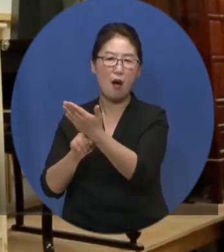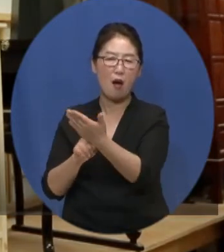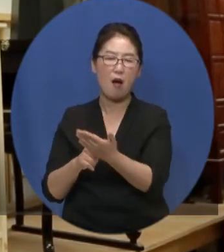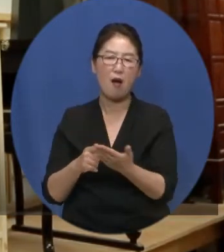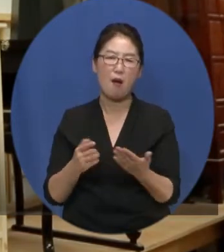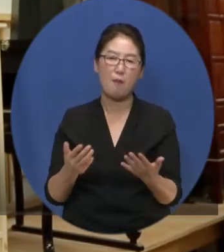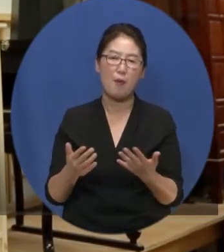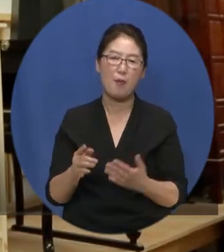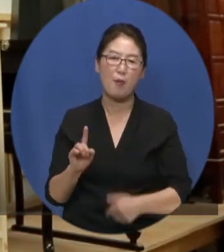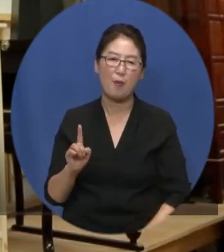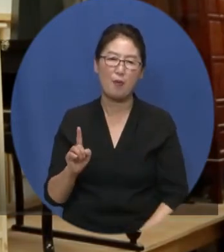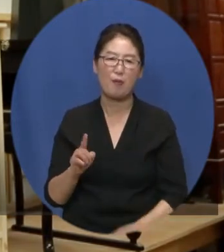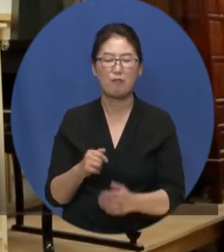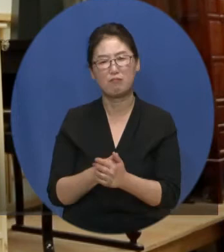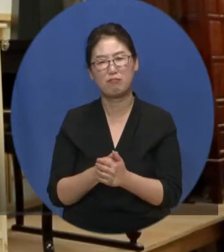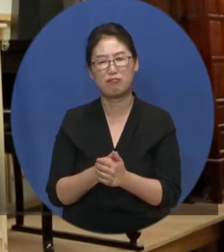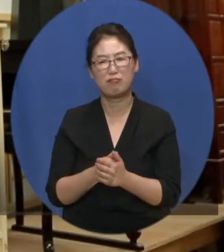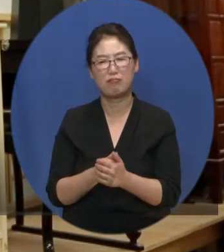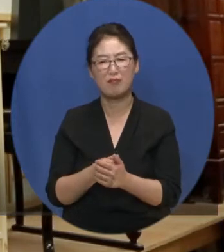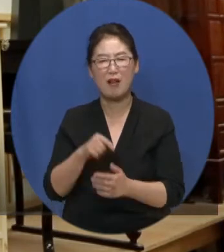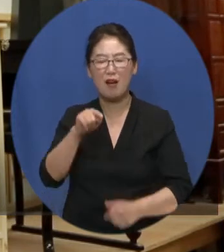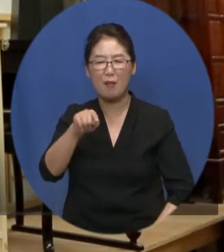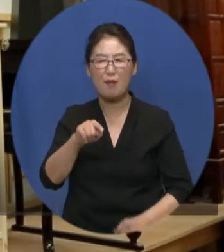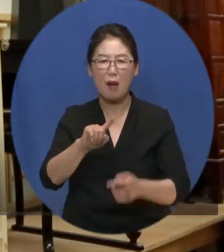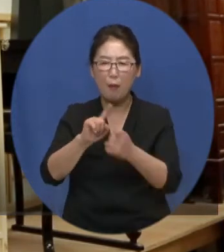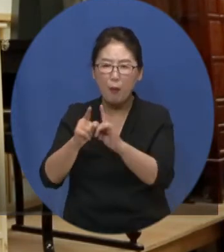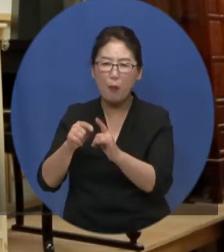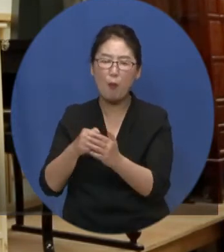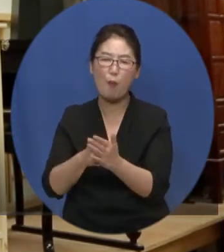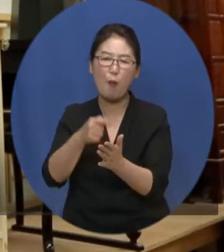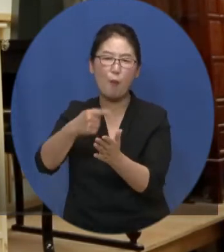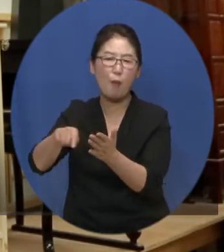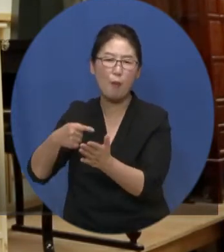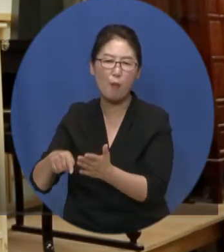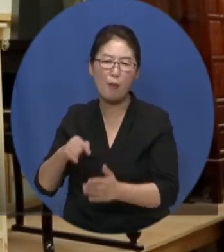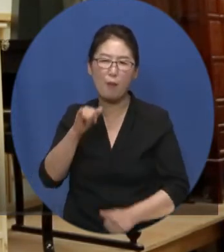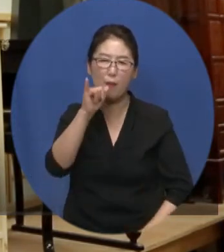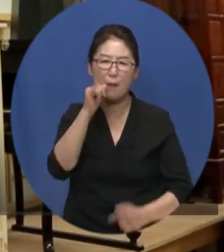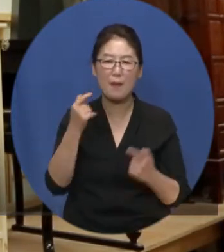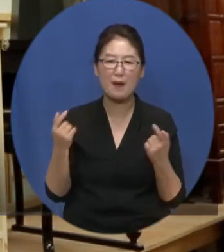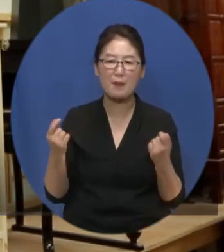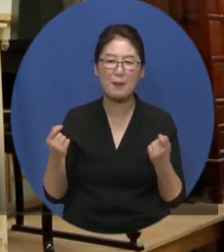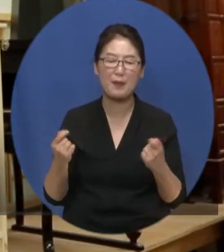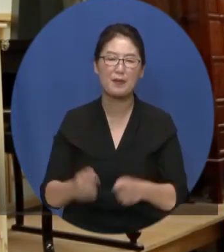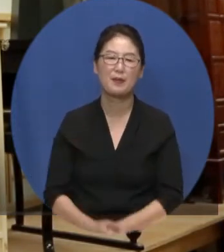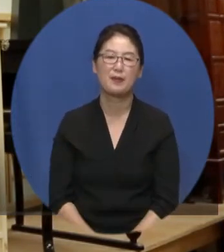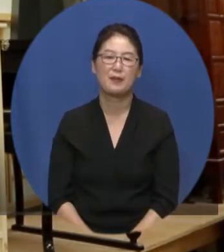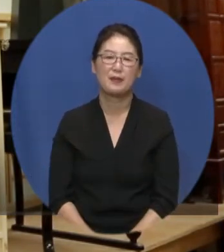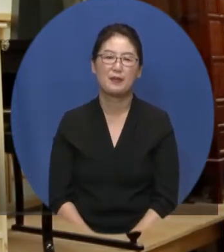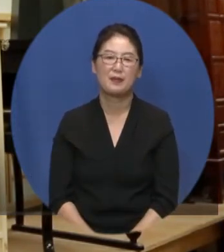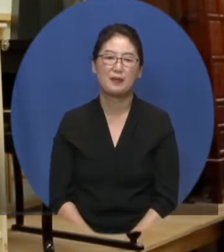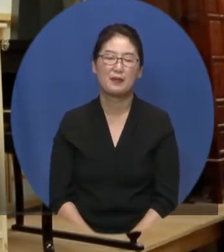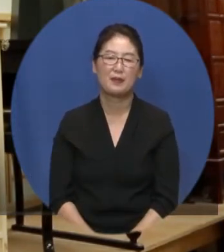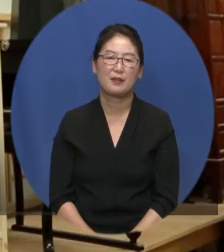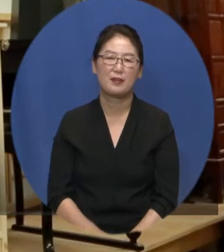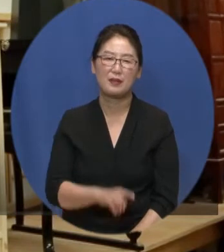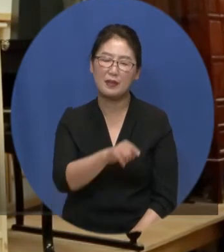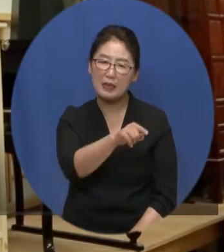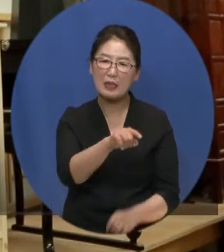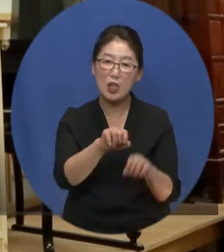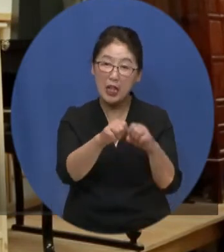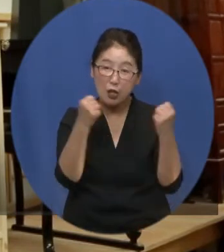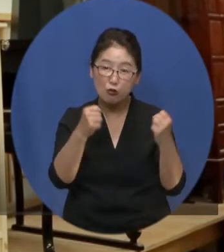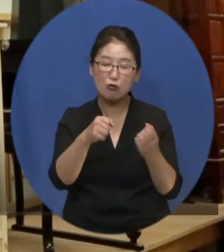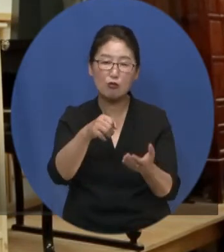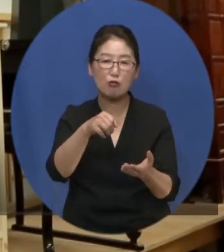제 살 깎아 그런 거죠 자기들끼리 근데 그렇게 담가 들이 정말